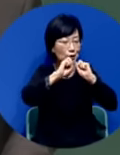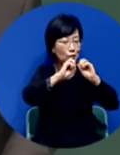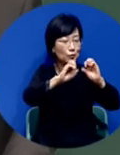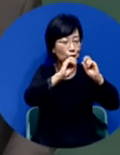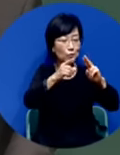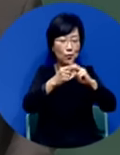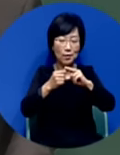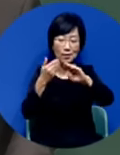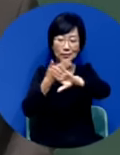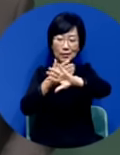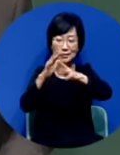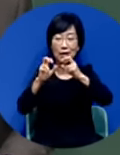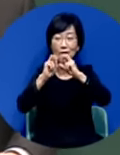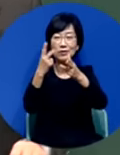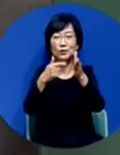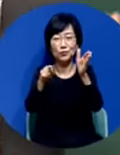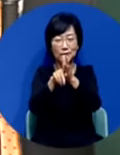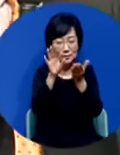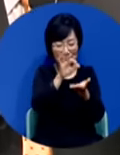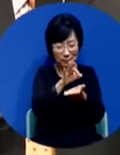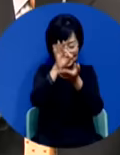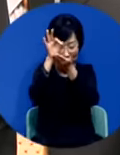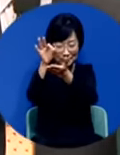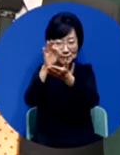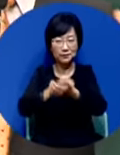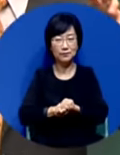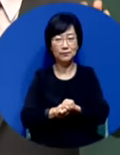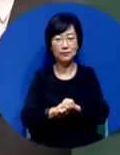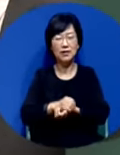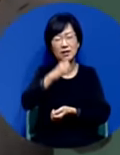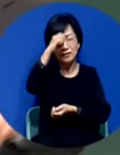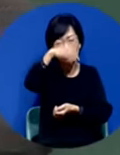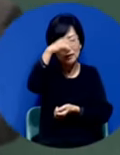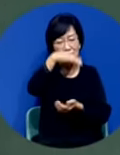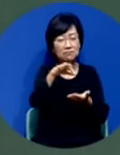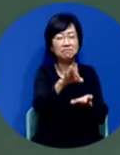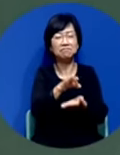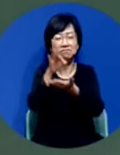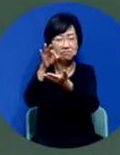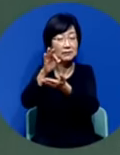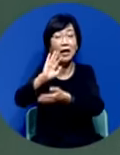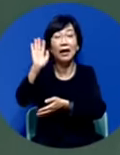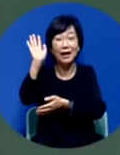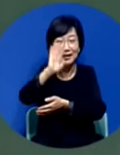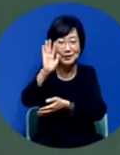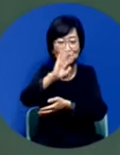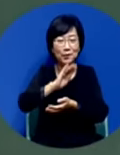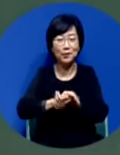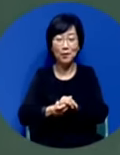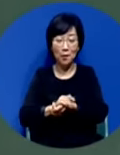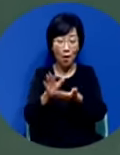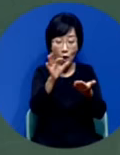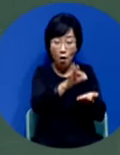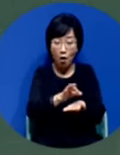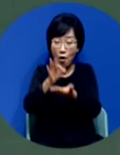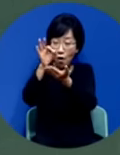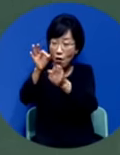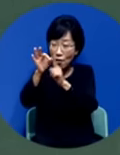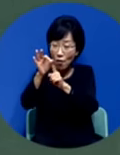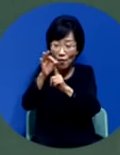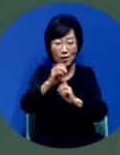我们大家是在这里面做奉献的。 그걸 보고 여러분 주일마다 그냥 드린 것처럼 보이지만 그게 헌금이요. 그게 선교 헌금이요. 그게 전도요, 선교입니다.